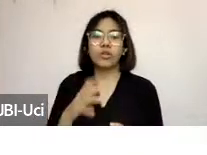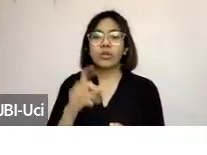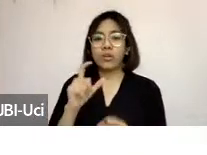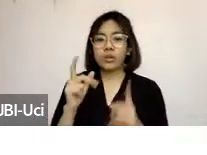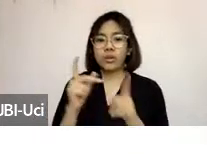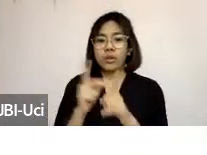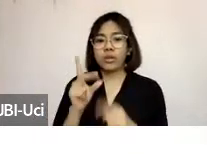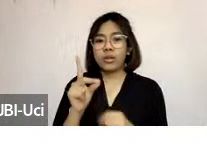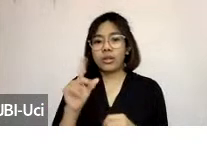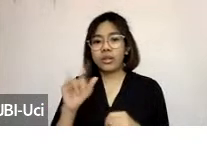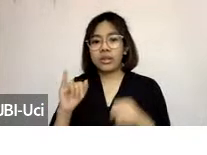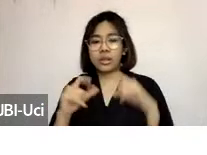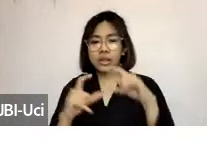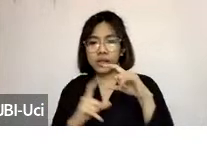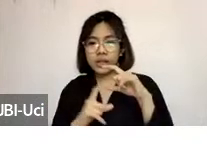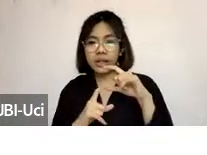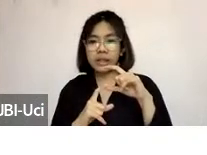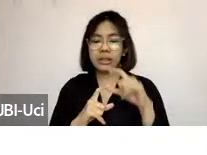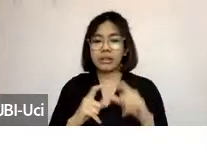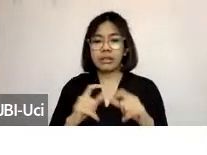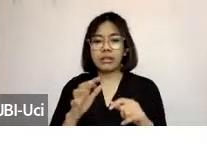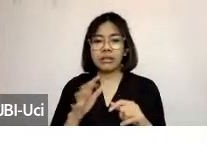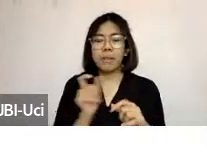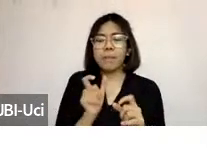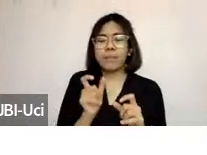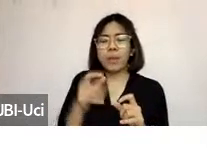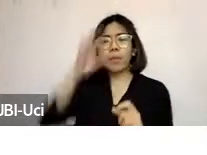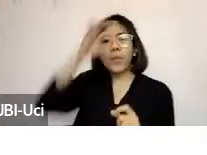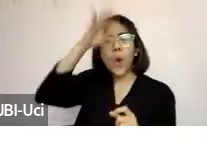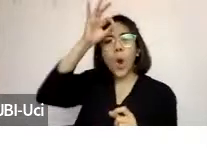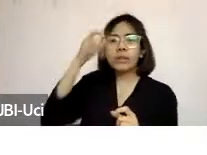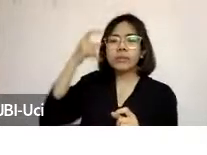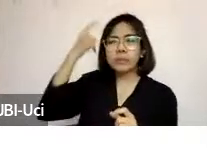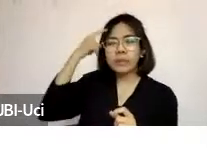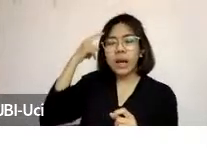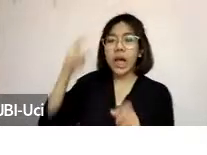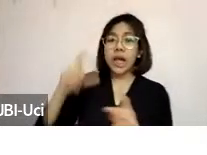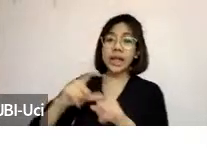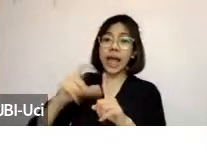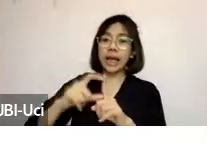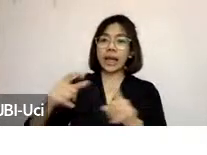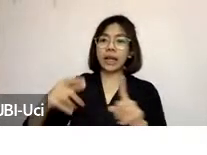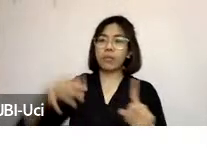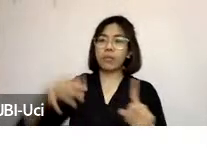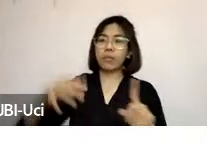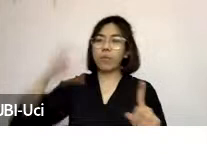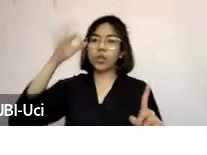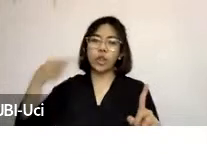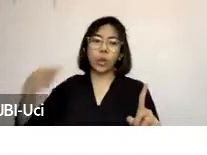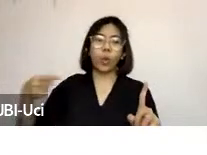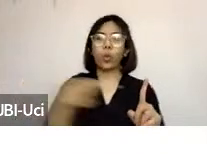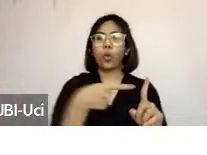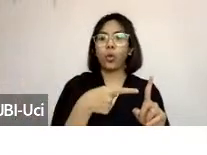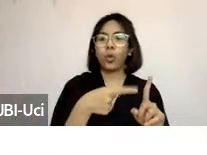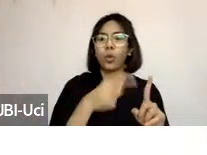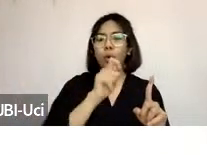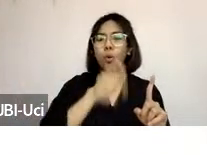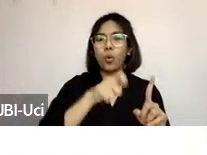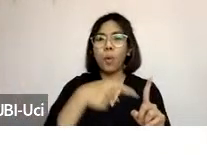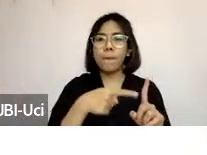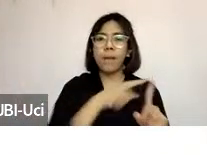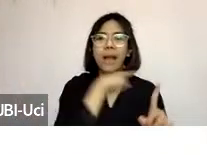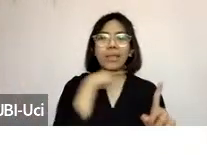karena pemaknaan oleh polisi tersebut sederek dihukum mati dan Kris malah di bebas bukan dibebaskan tidak dihukum